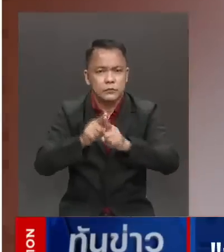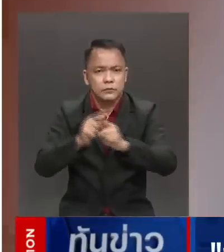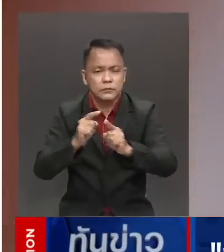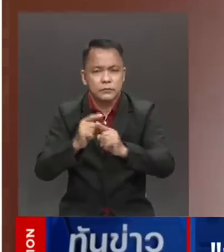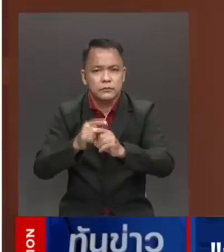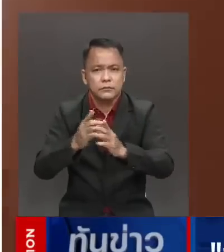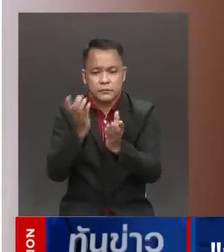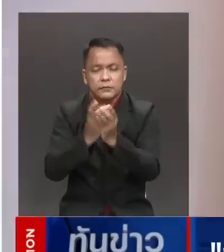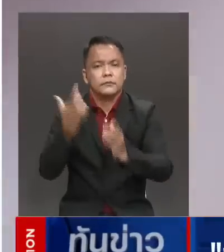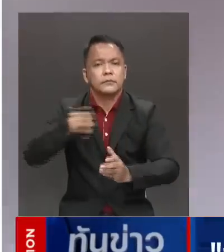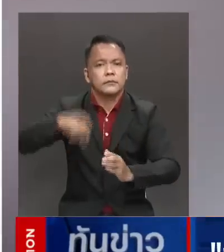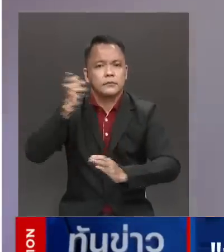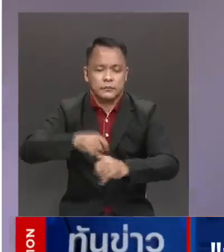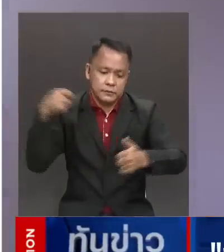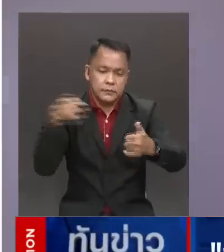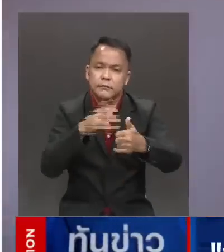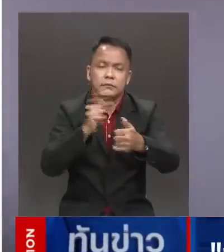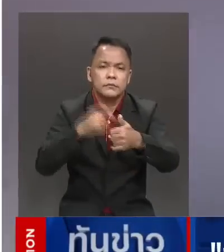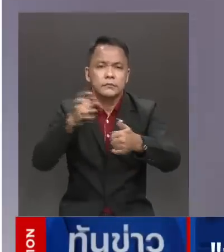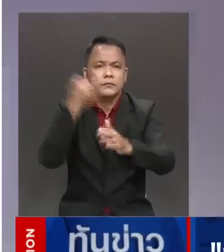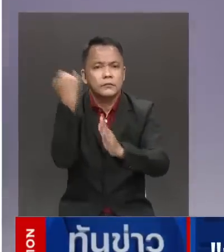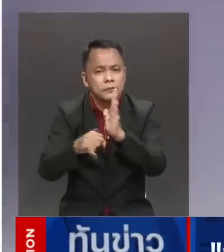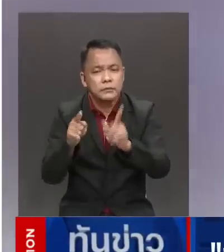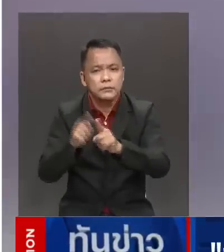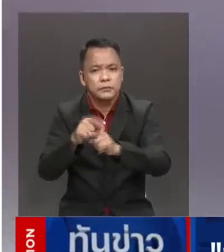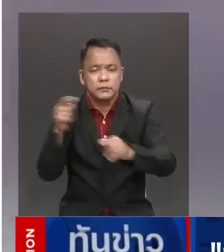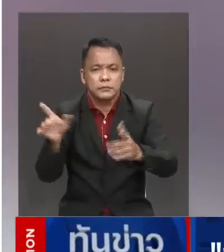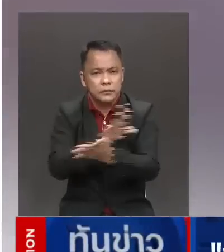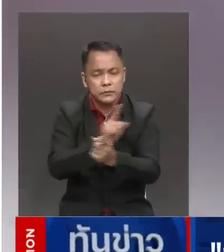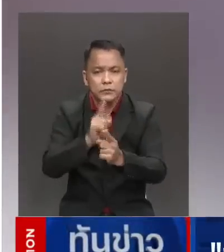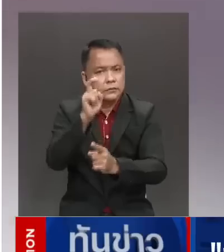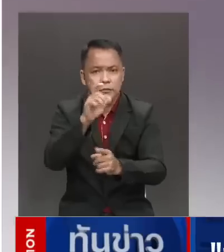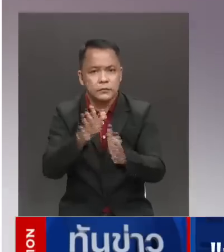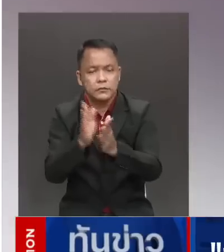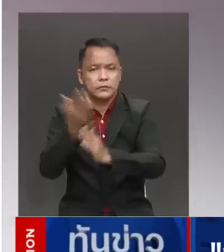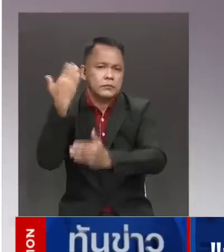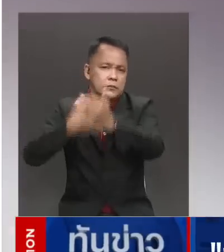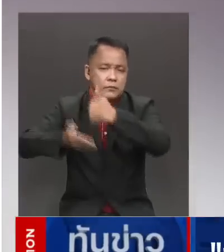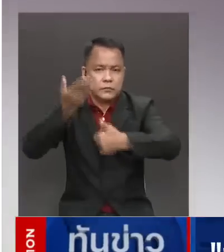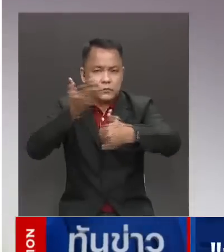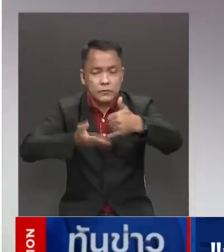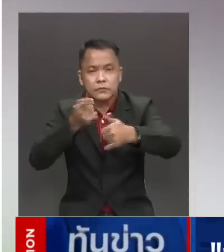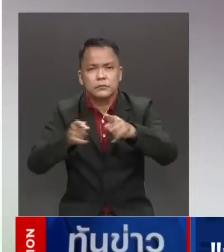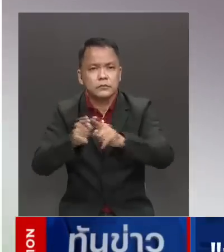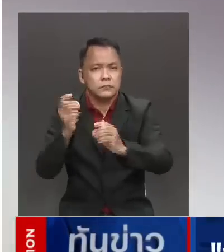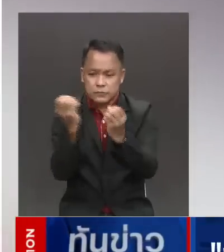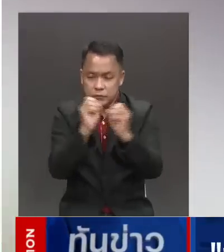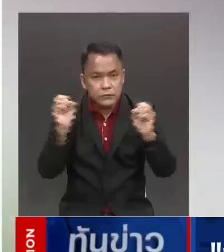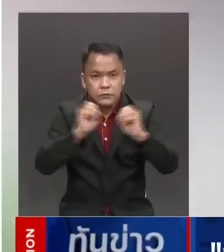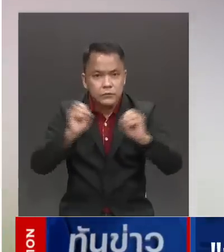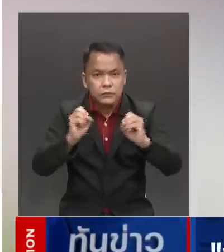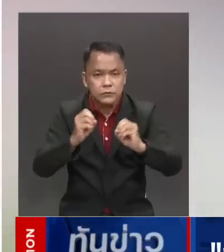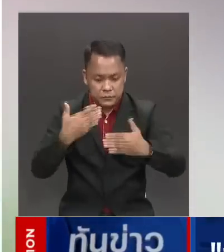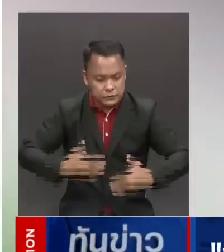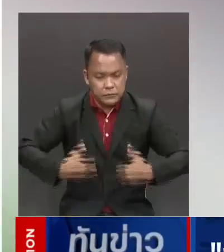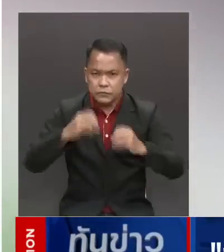ถูกศาลยุติธรรมพิพากษาแม้แต่ครั้งเดียวว่าเป็นบุคคลที่เป็นภัยต่อสังคมหรือมีพฤติกรรมที่เป็นภัยต่อสังคมแม้แต่ครั้งเดียวใน